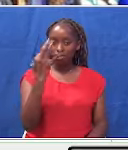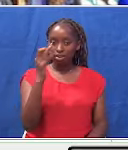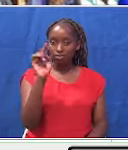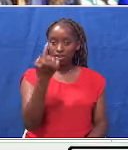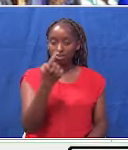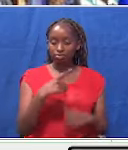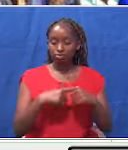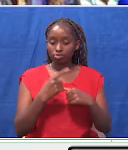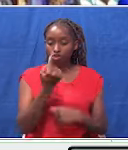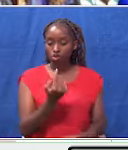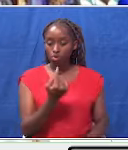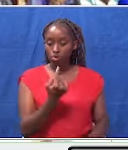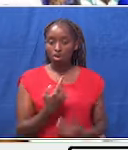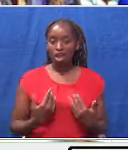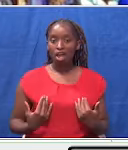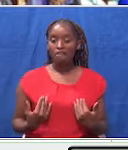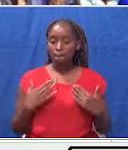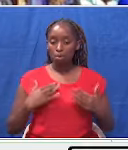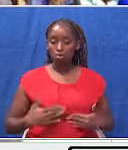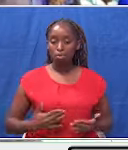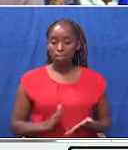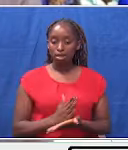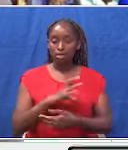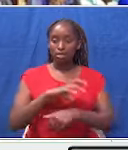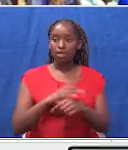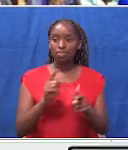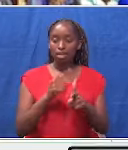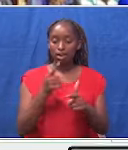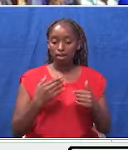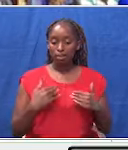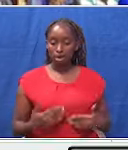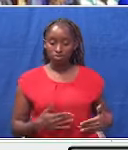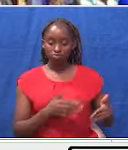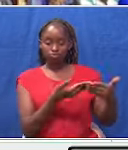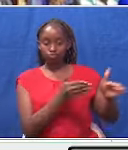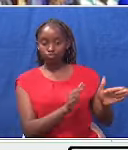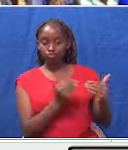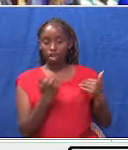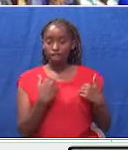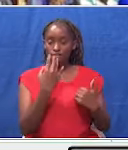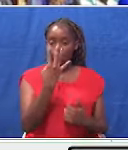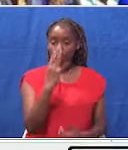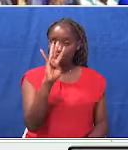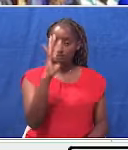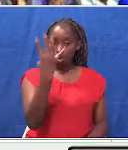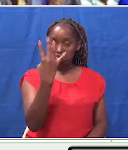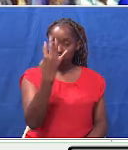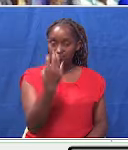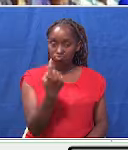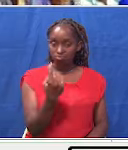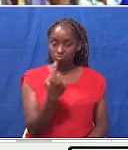yake ilionekana, na mwili ilifukuliwa tarehe 4 Januari mwaka huu, ndio